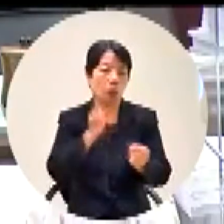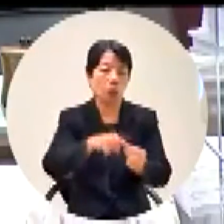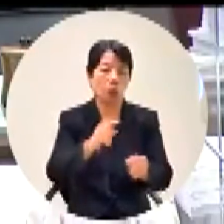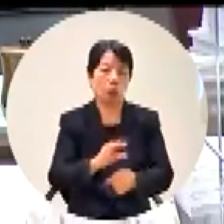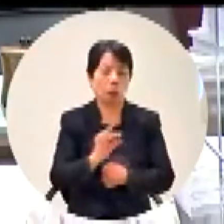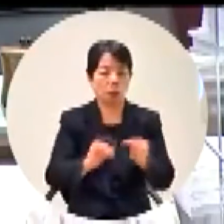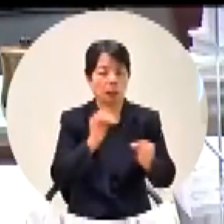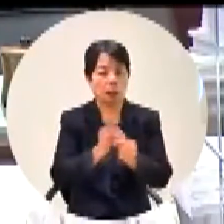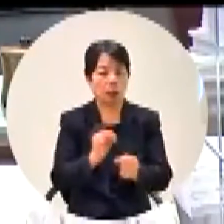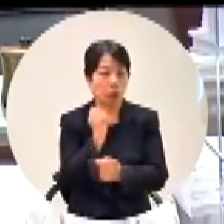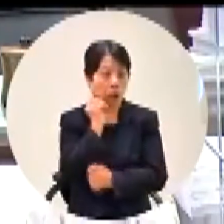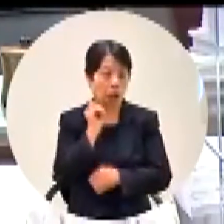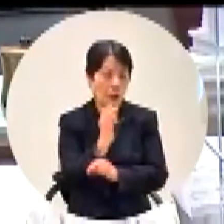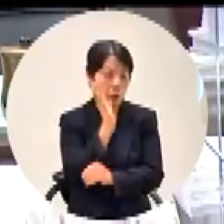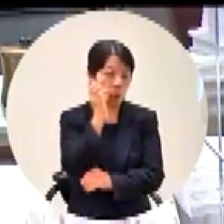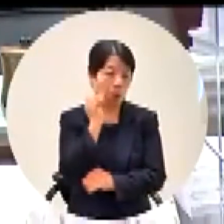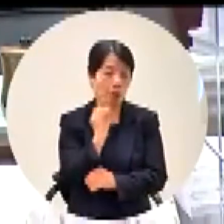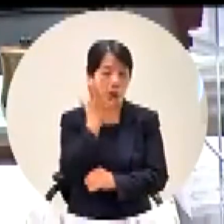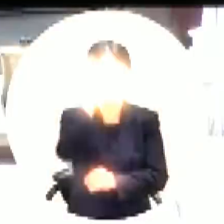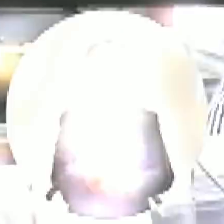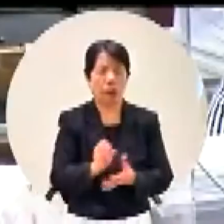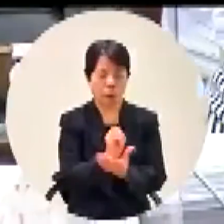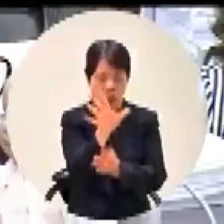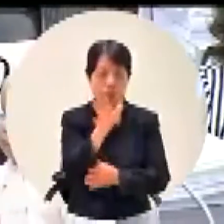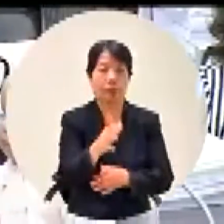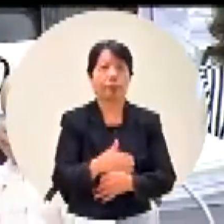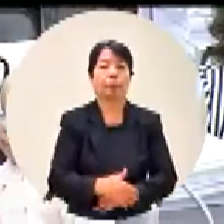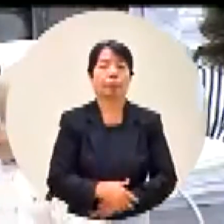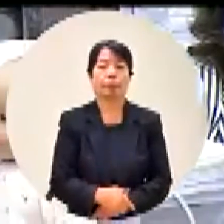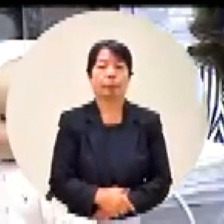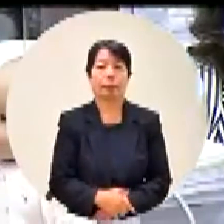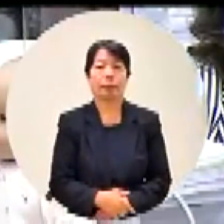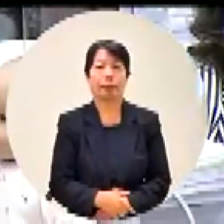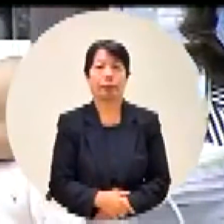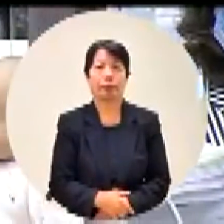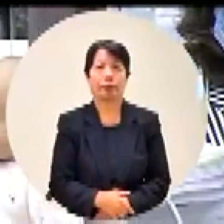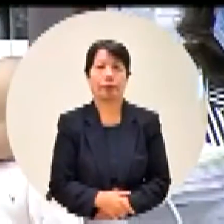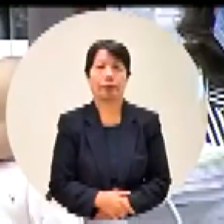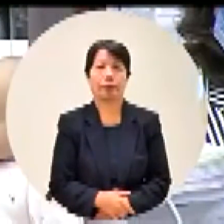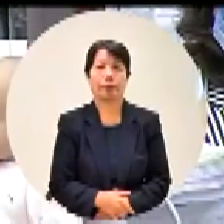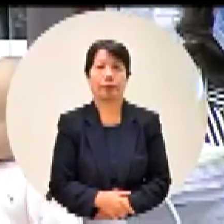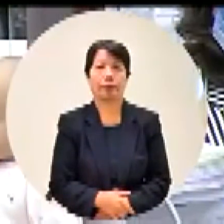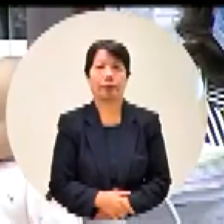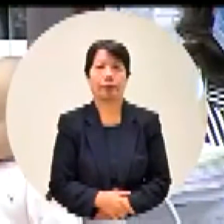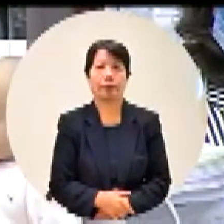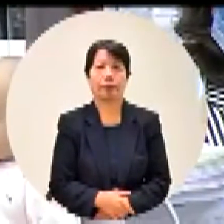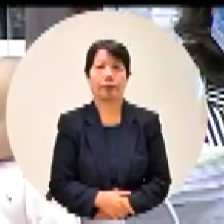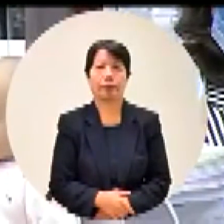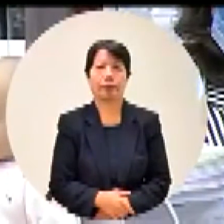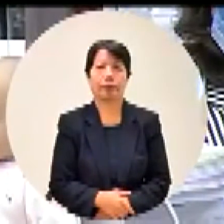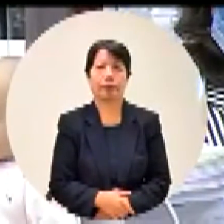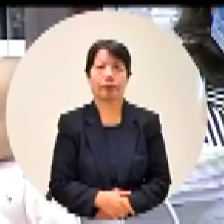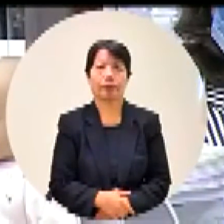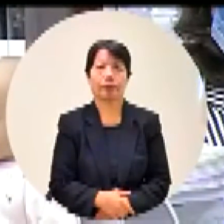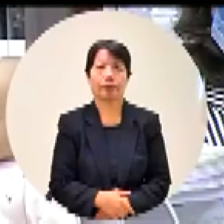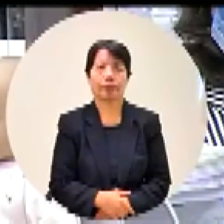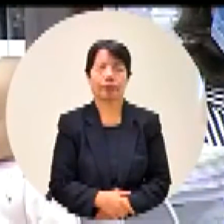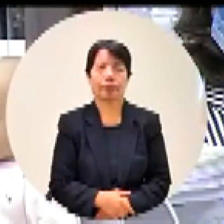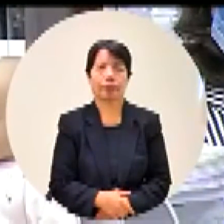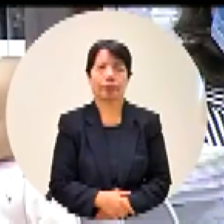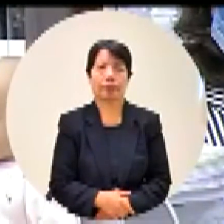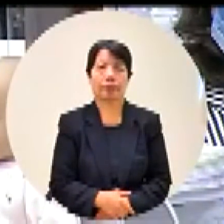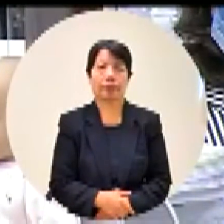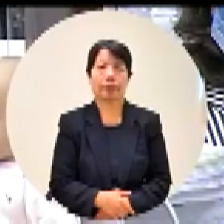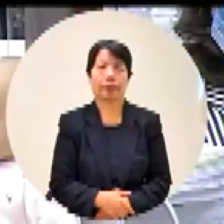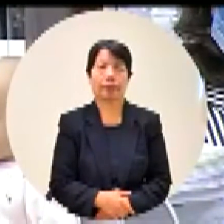辉，而忽略了小老百姓所需要的。 啊，以公投绑大选，大家听了实在是好笑。大家也觉得说，